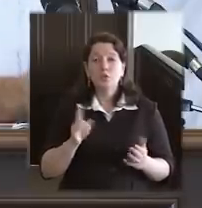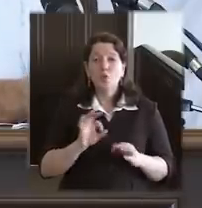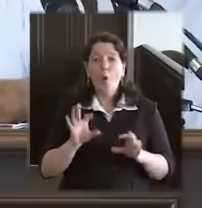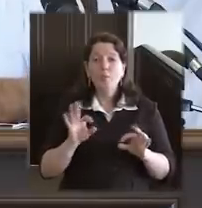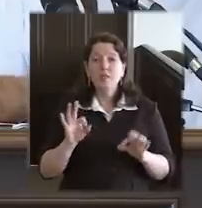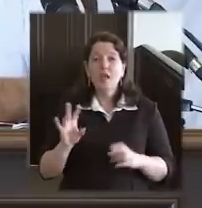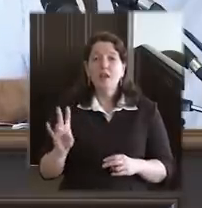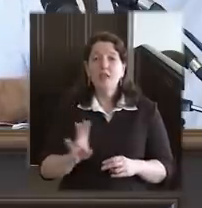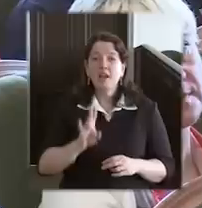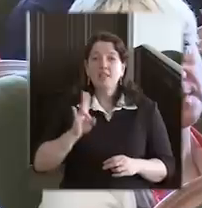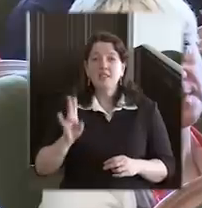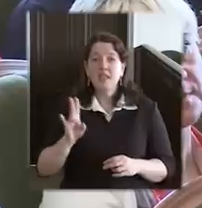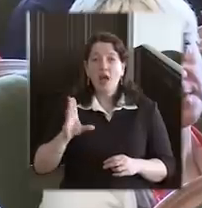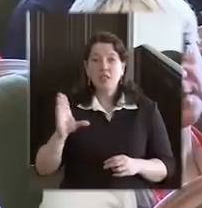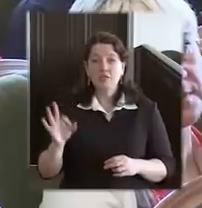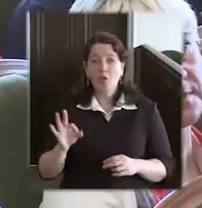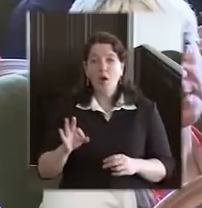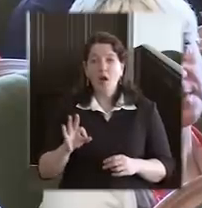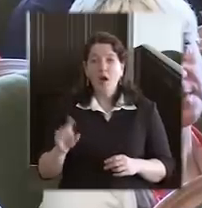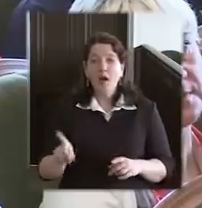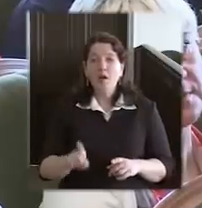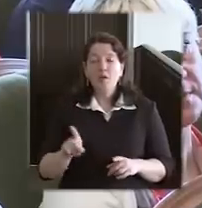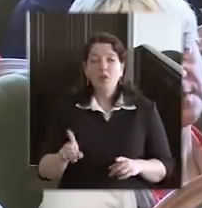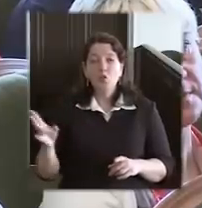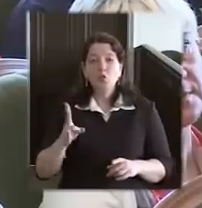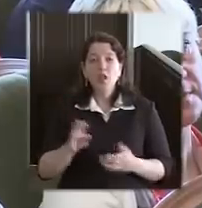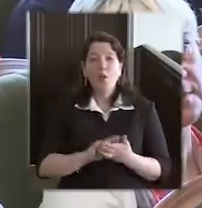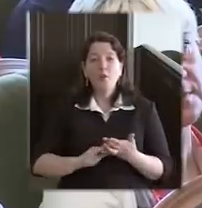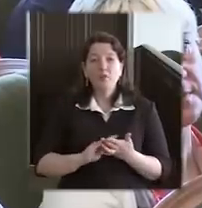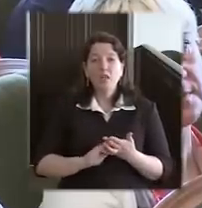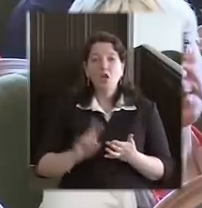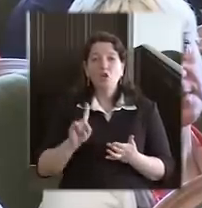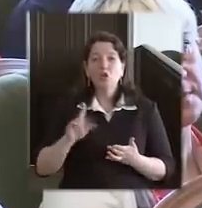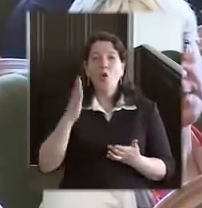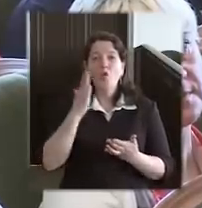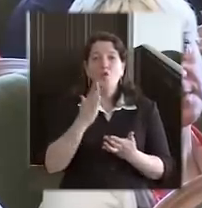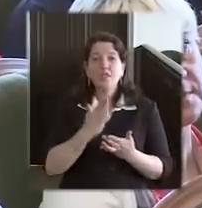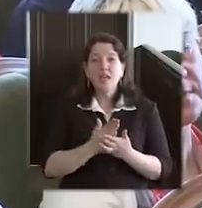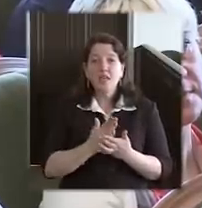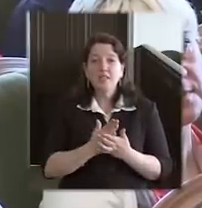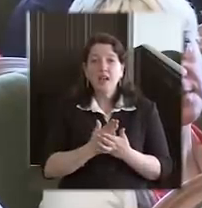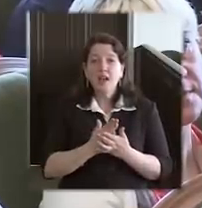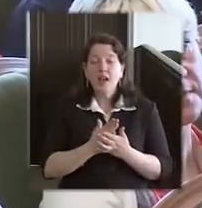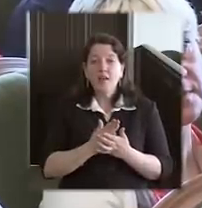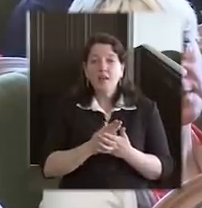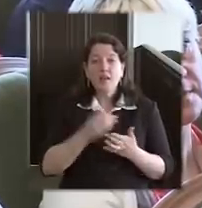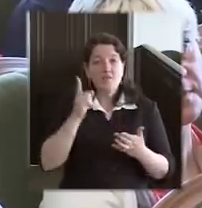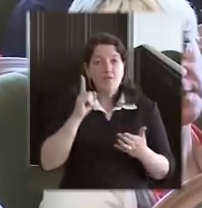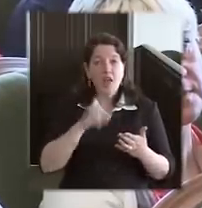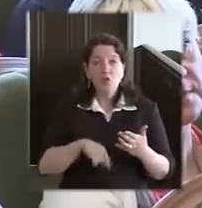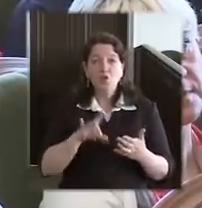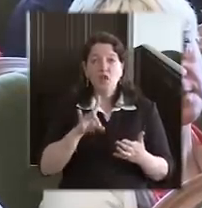говорит. Вот постоянно приходится повторять. Вы знаете, что весь религиозный мир,